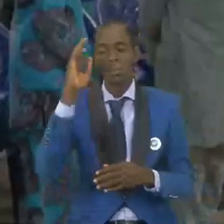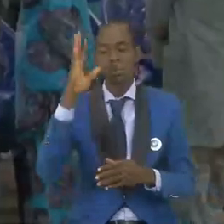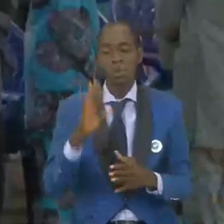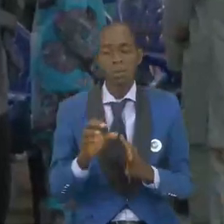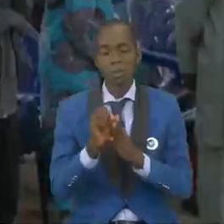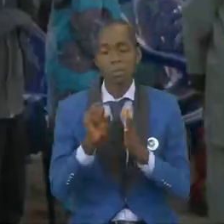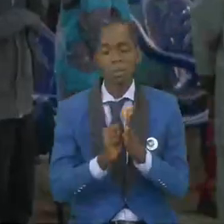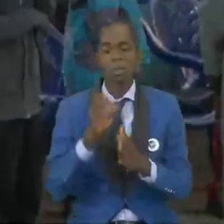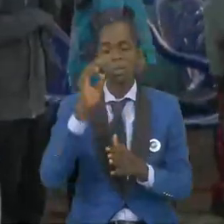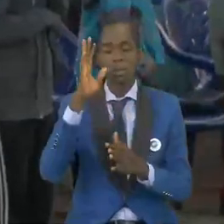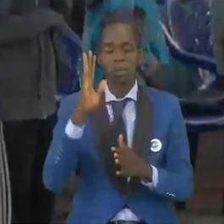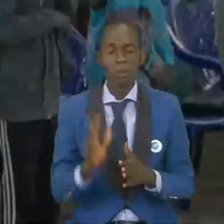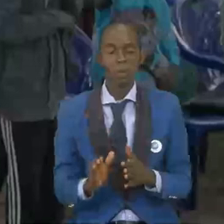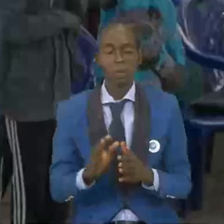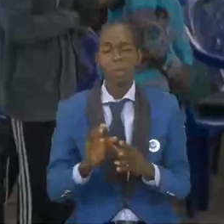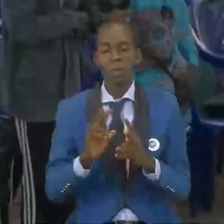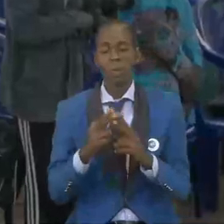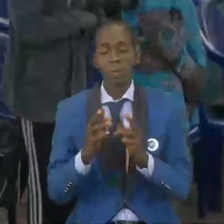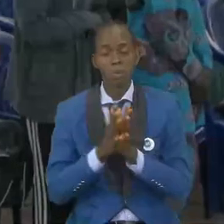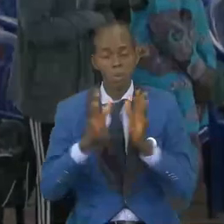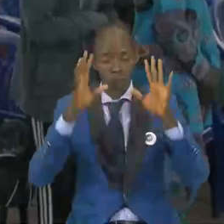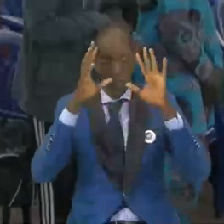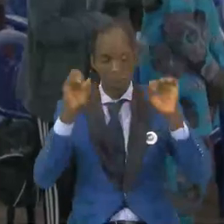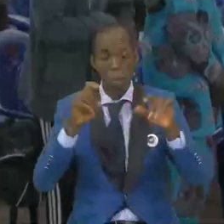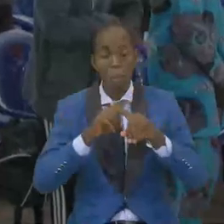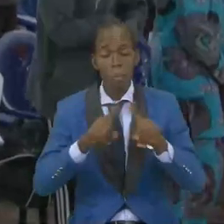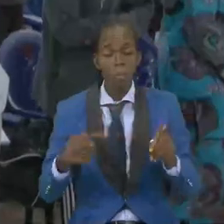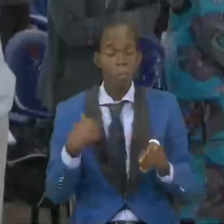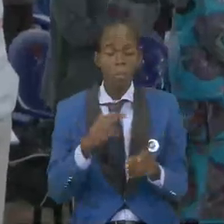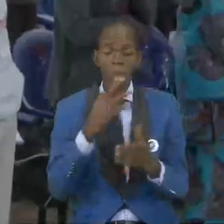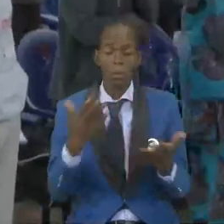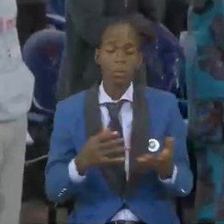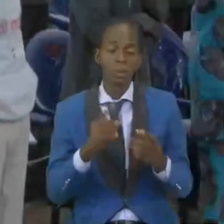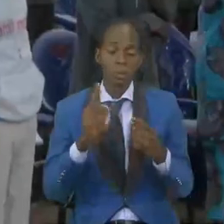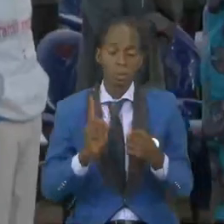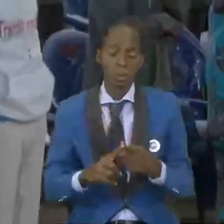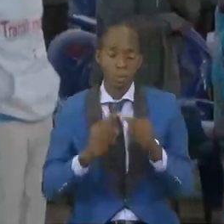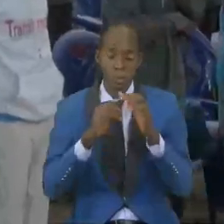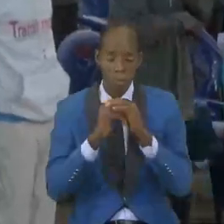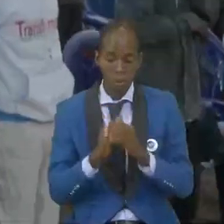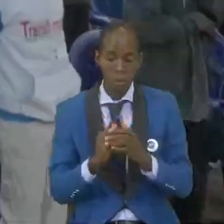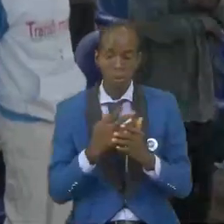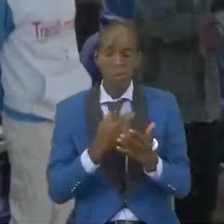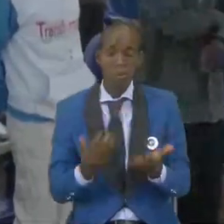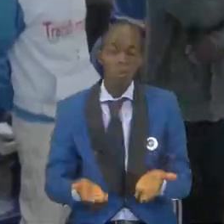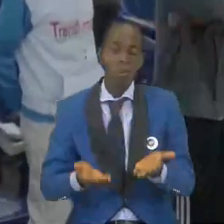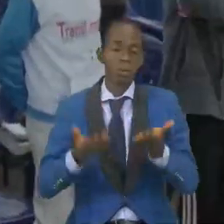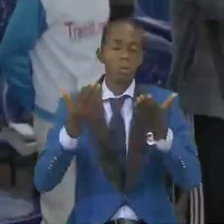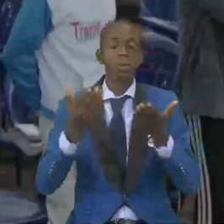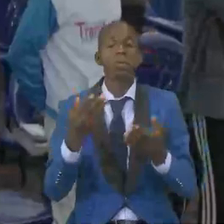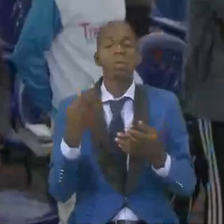soit. L'exaltation d'Emmanuel. Prends ta décision, c'est pourquoi tu es là.